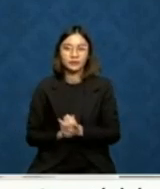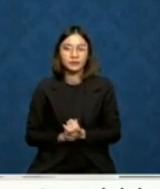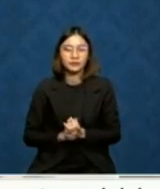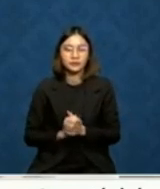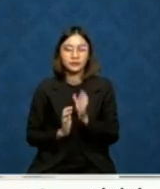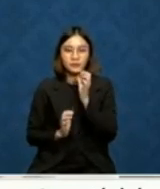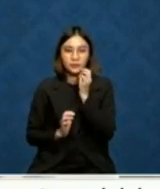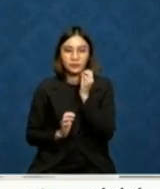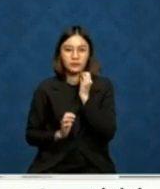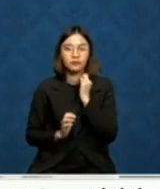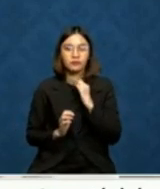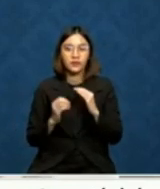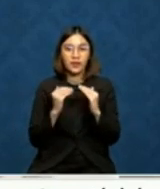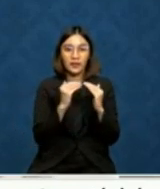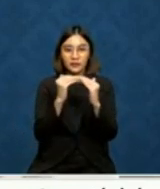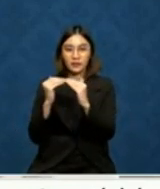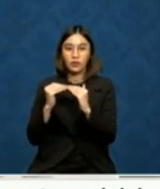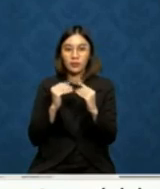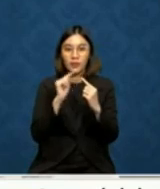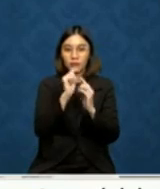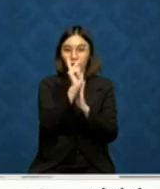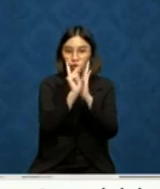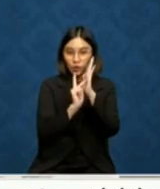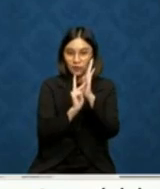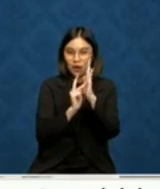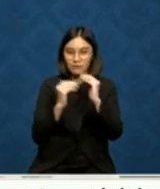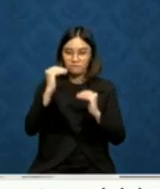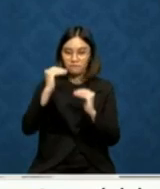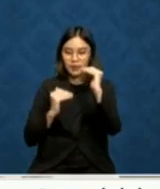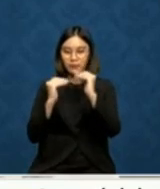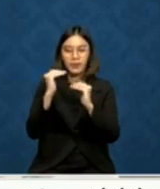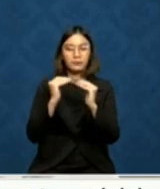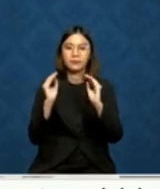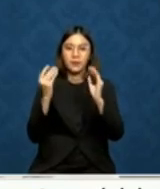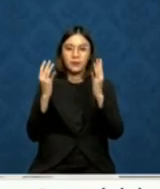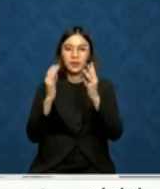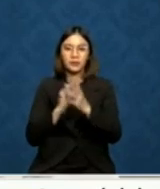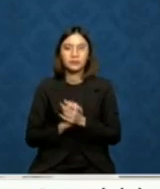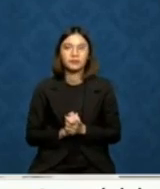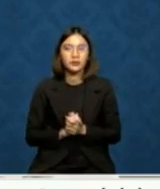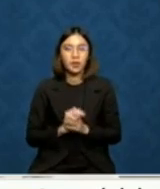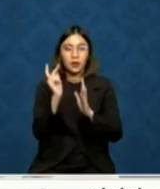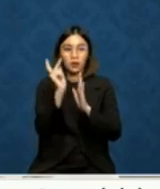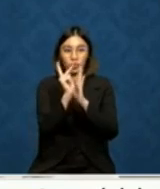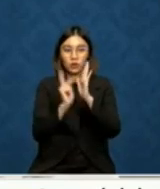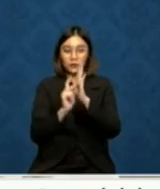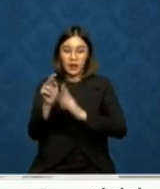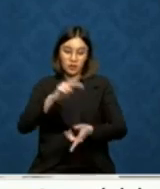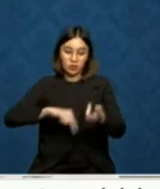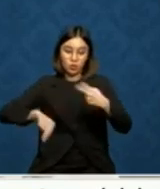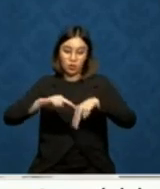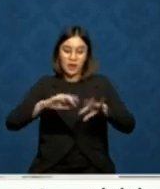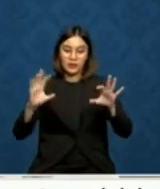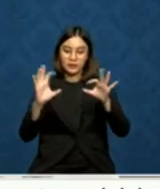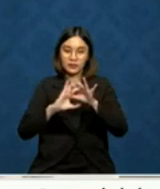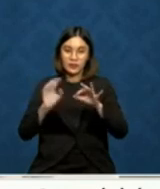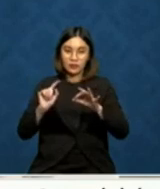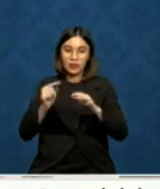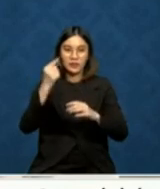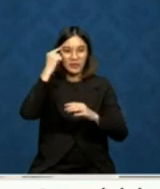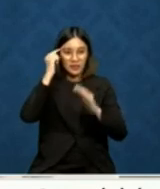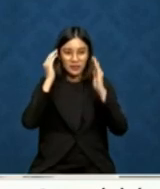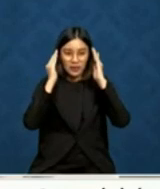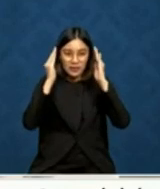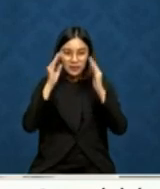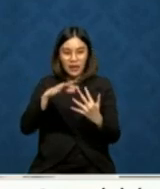คะความเท่าเทียมกันทางกฎหมายและไม่เลือกปฏิบัติค่ะกฎหมายที่คุ้มครองในเรื่องของเจตจำนงใน